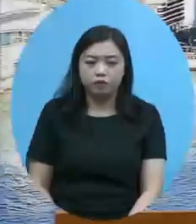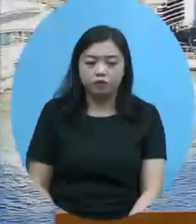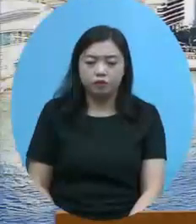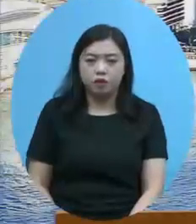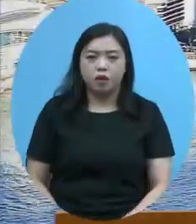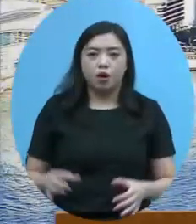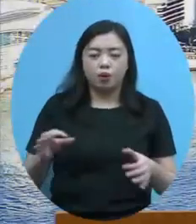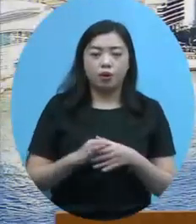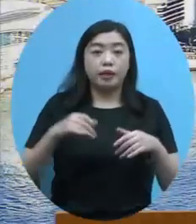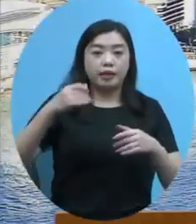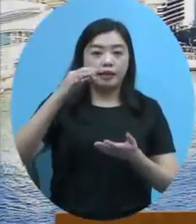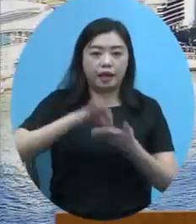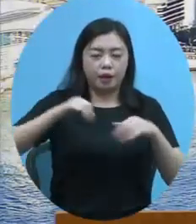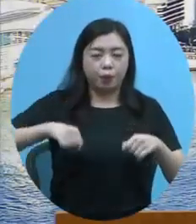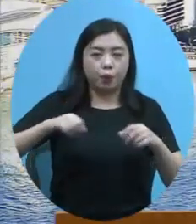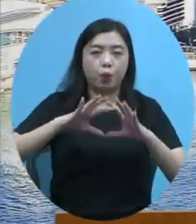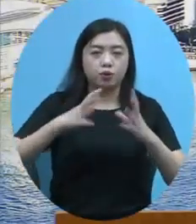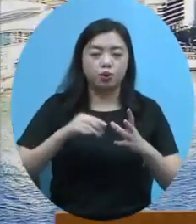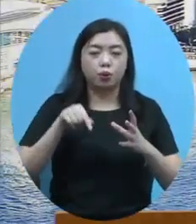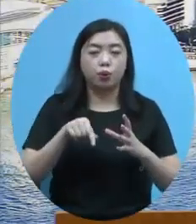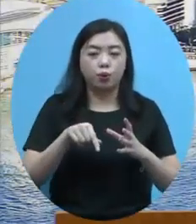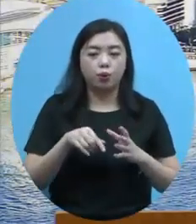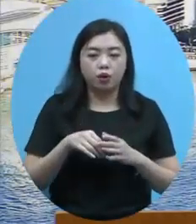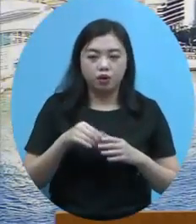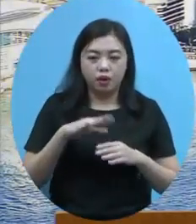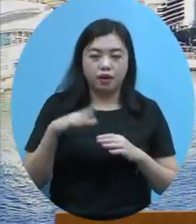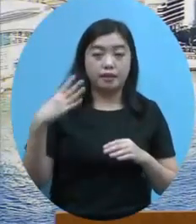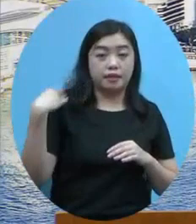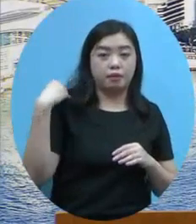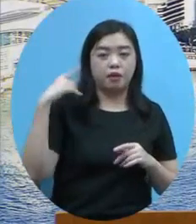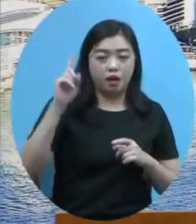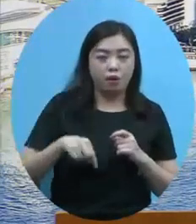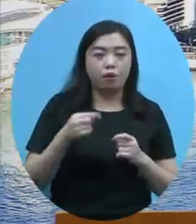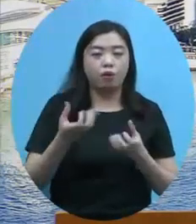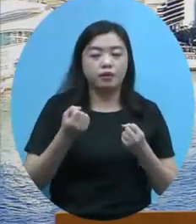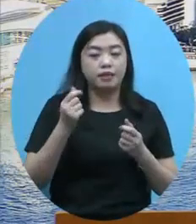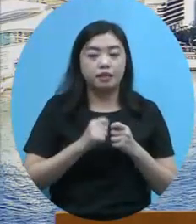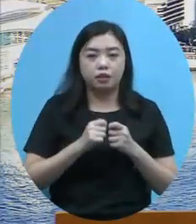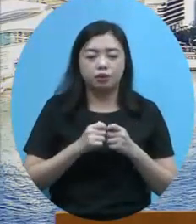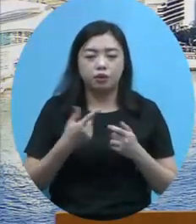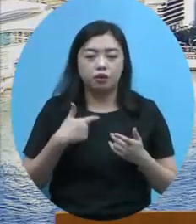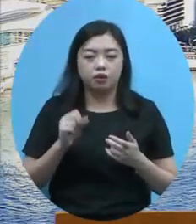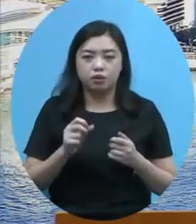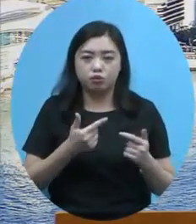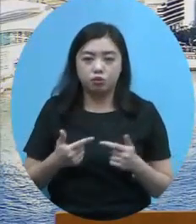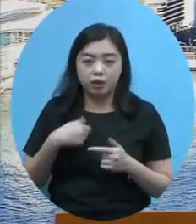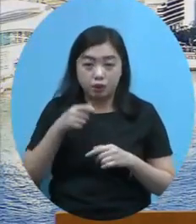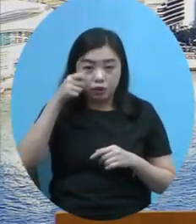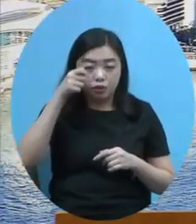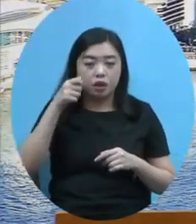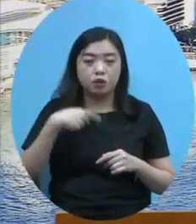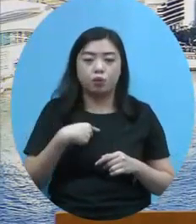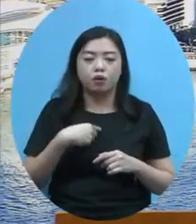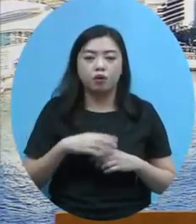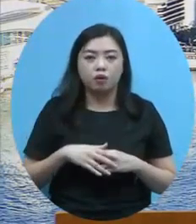關於地盤嗰個群組咧，咁因為個案都係我哋即係尋晚先係收到啦，咁我哋都係做緊個調查嘅，咁初